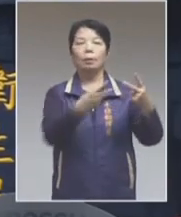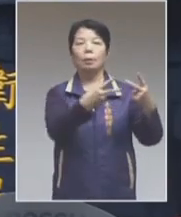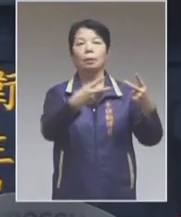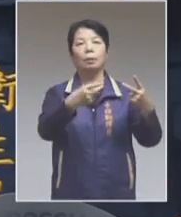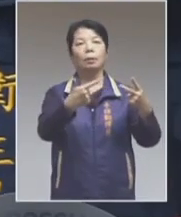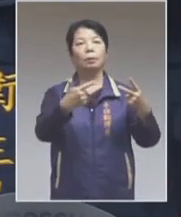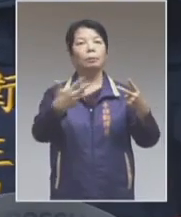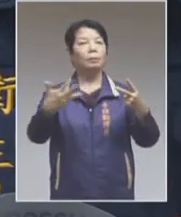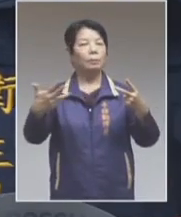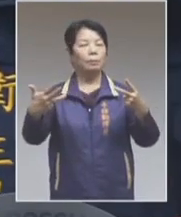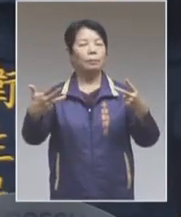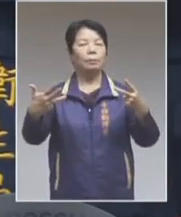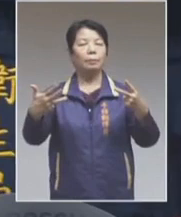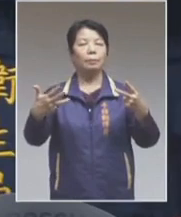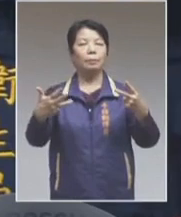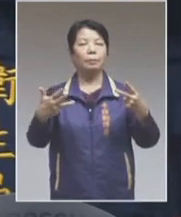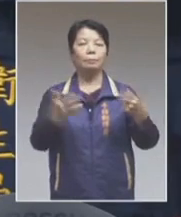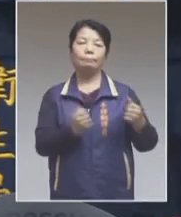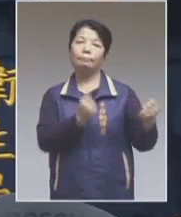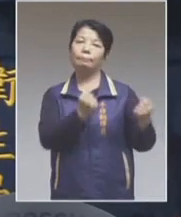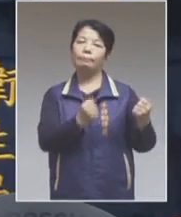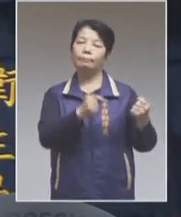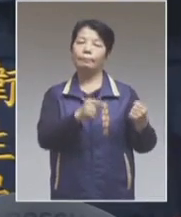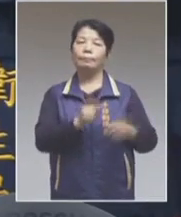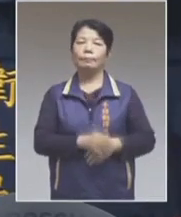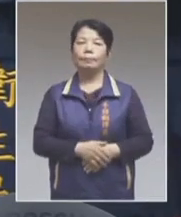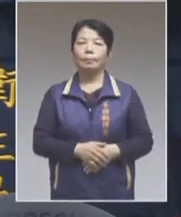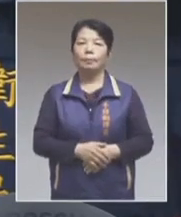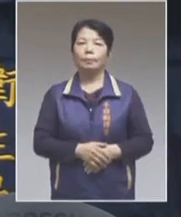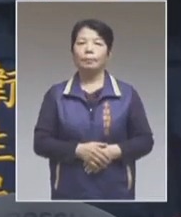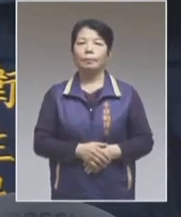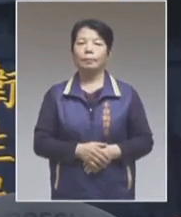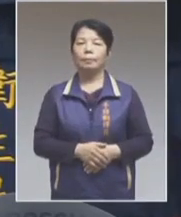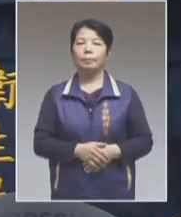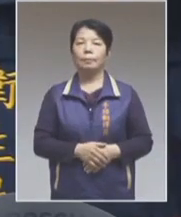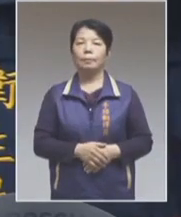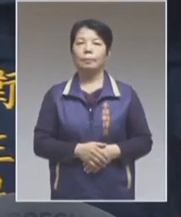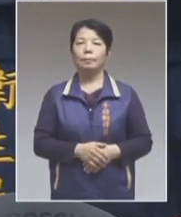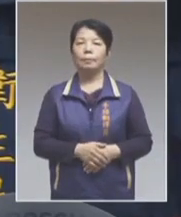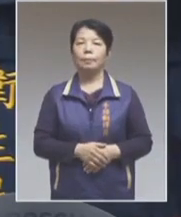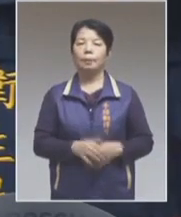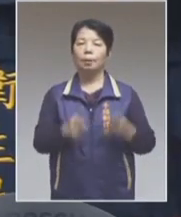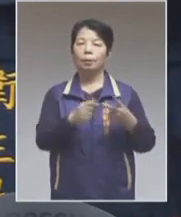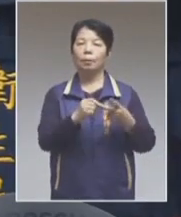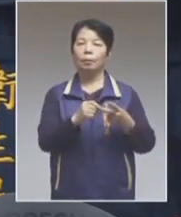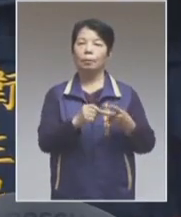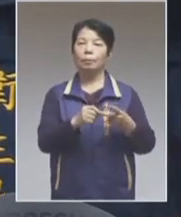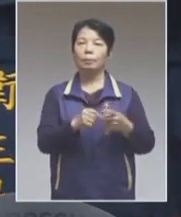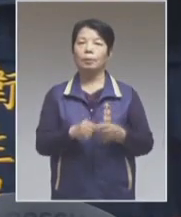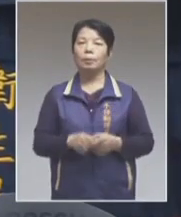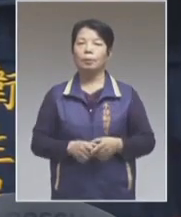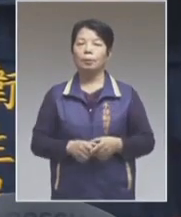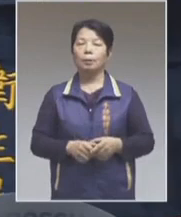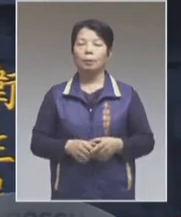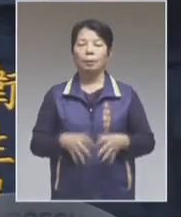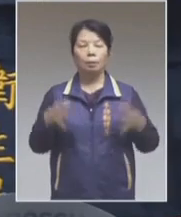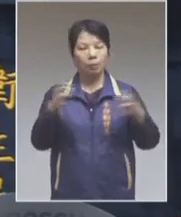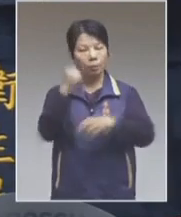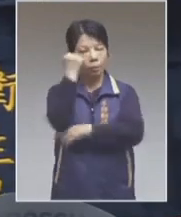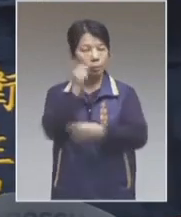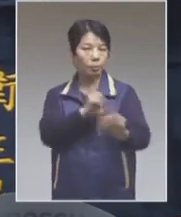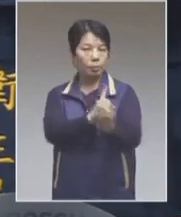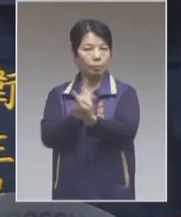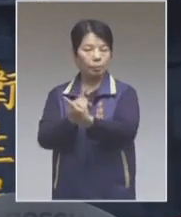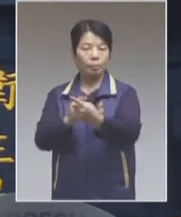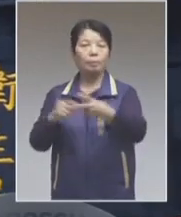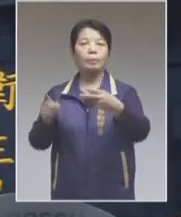22688开的计程车，那跟他的一个这个同住的一个接触者齁，那两